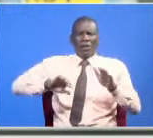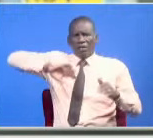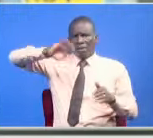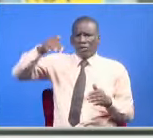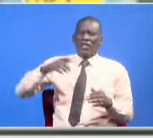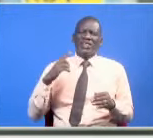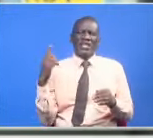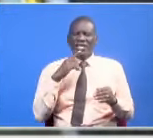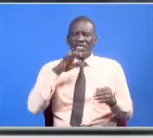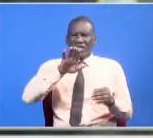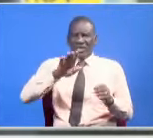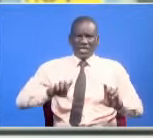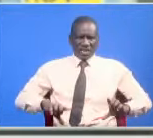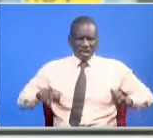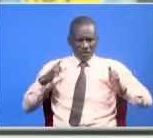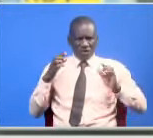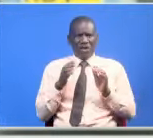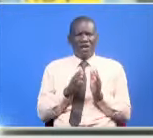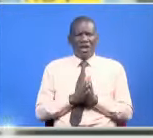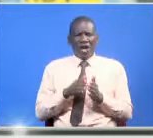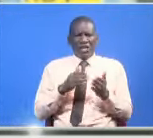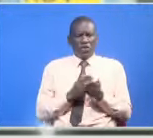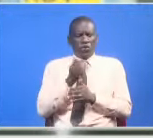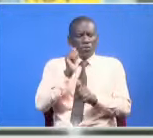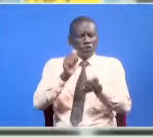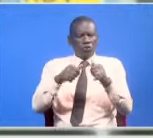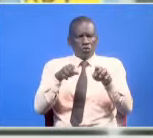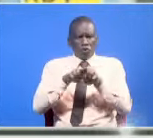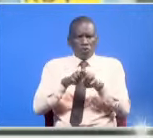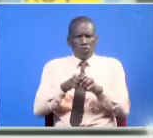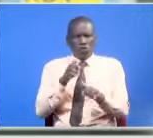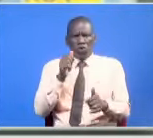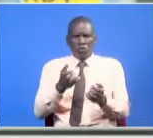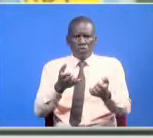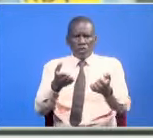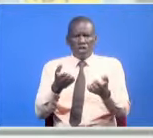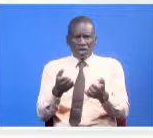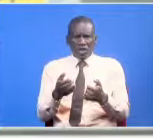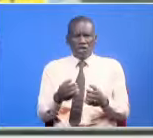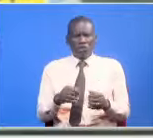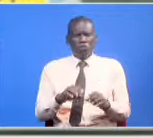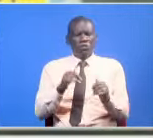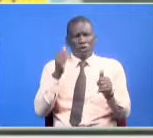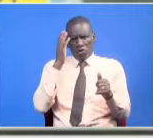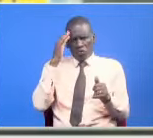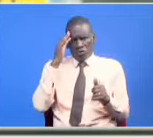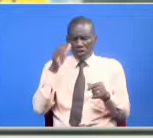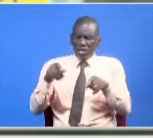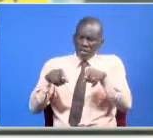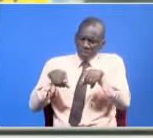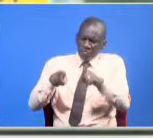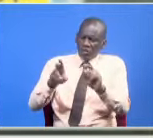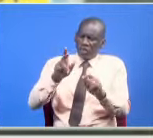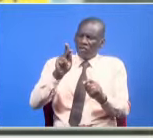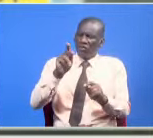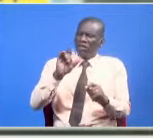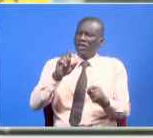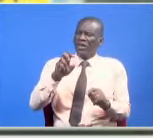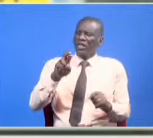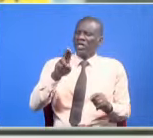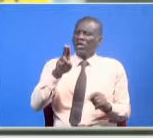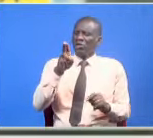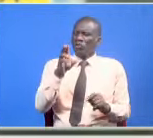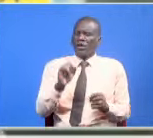wanahatarisha maisha yao, na ni kwa njia ya sport pia, ambayo inatakikana watambulike. Yeye is one of our